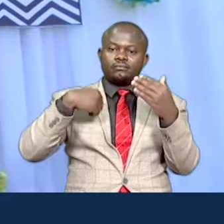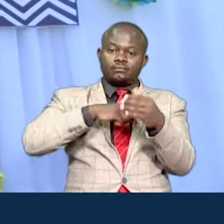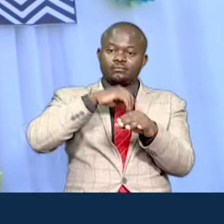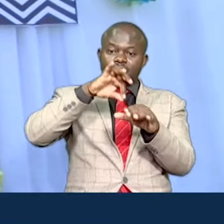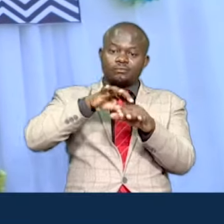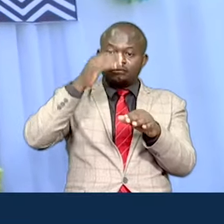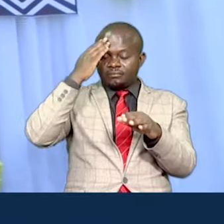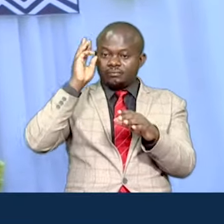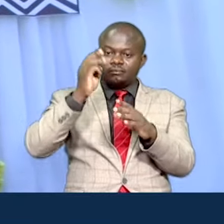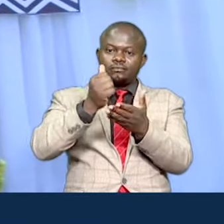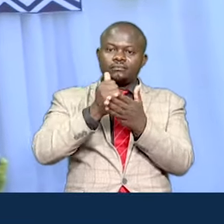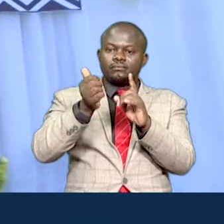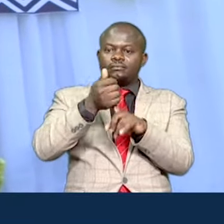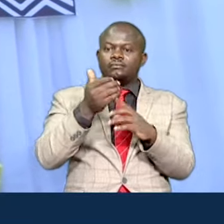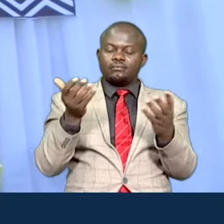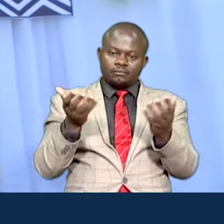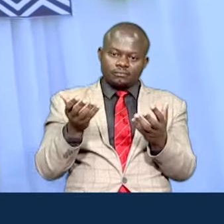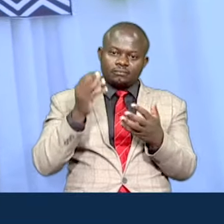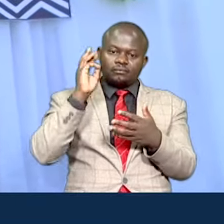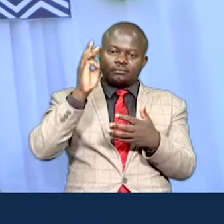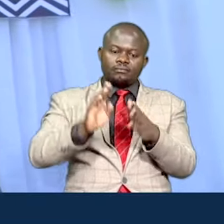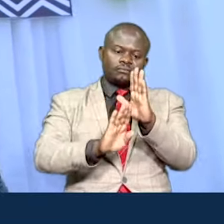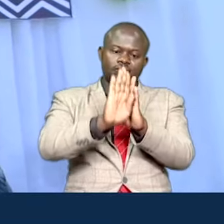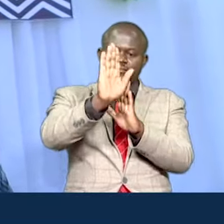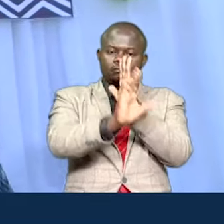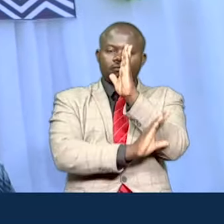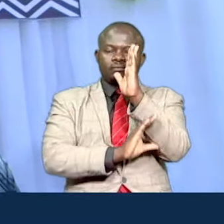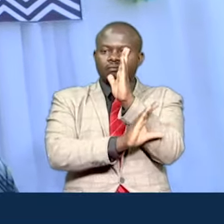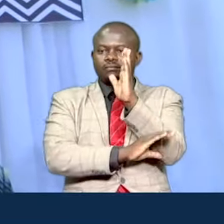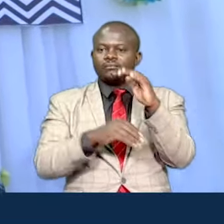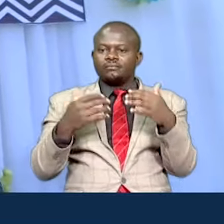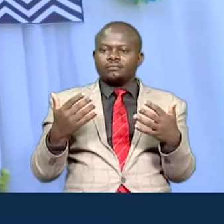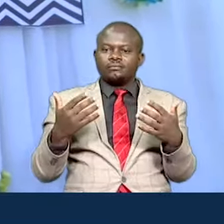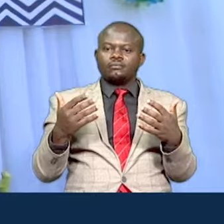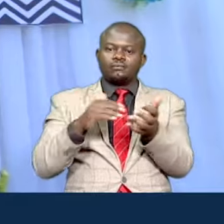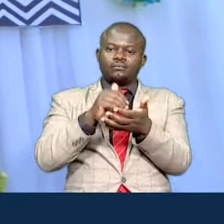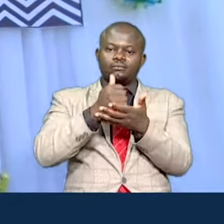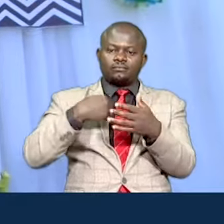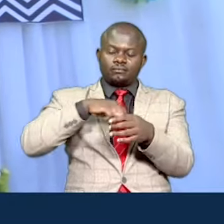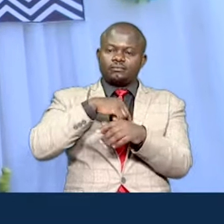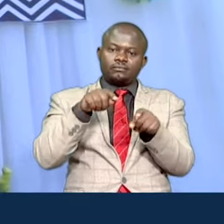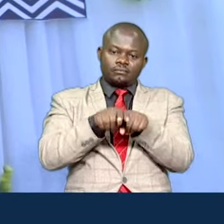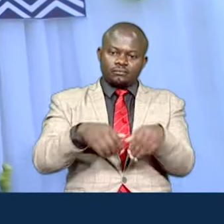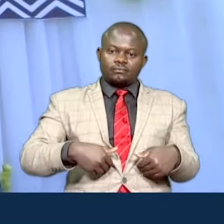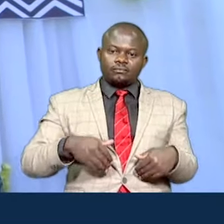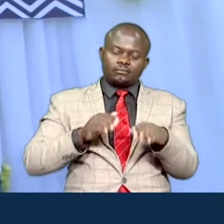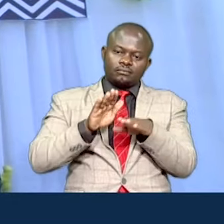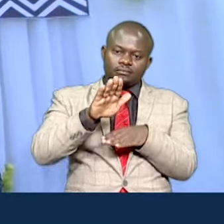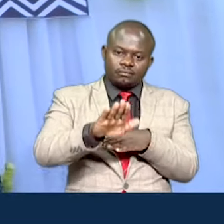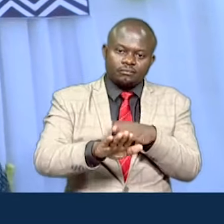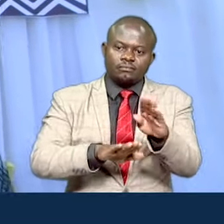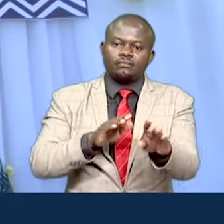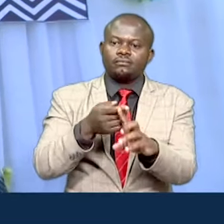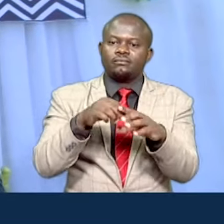nitoje kajagezaho kuko azaza mu iterambere ry'igihugu bidufashe natwe urubyiruko gutera indi ntambwe tuvana